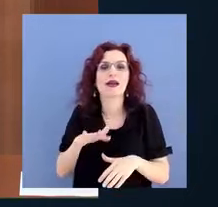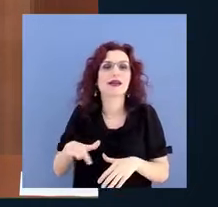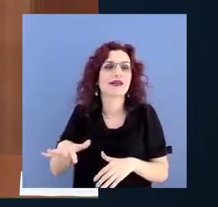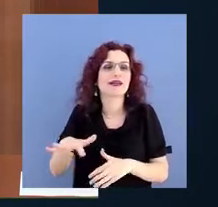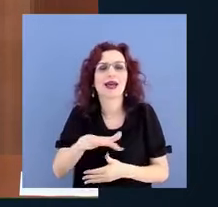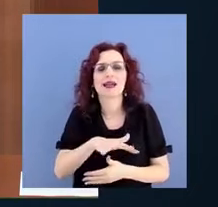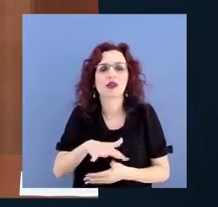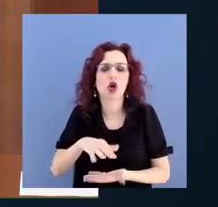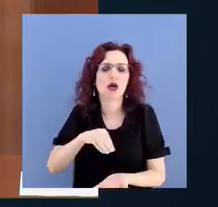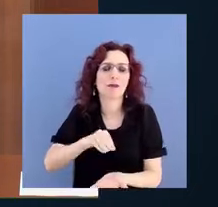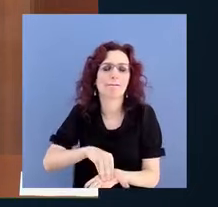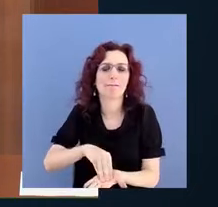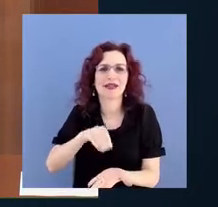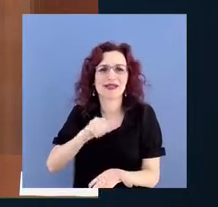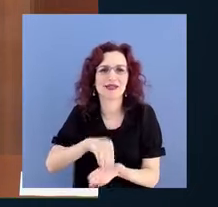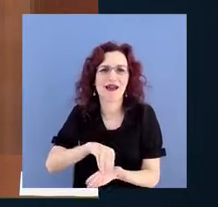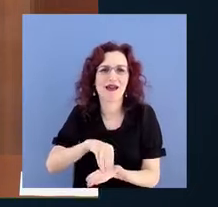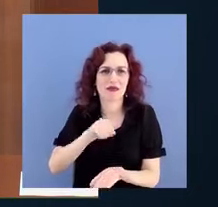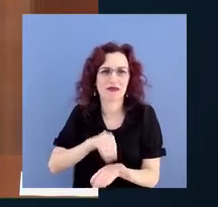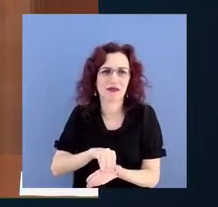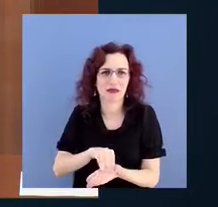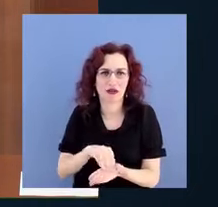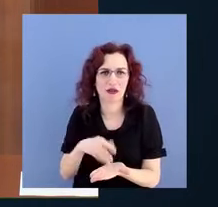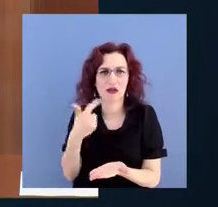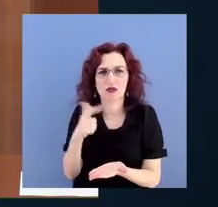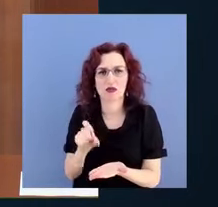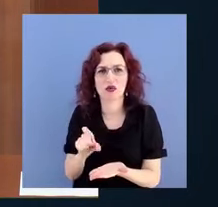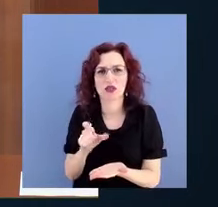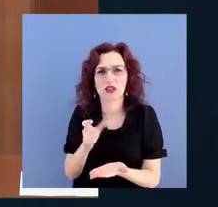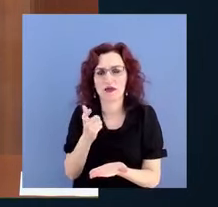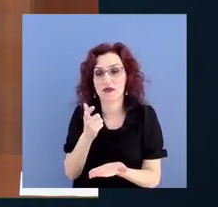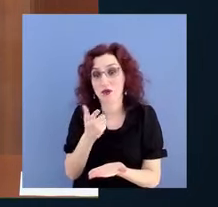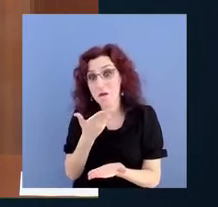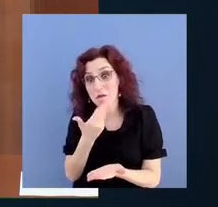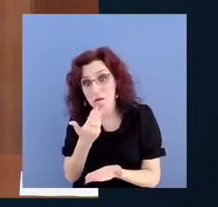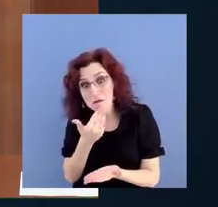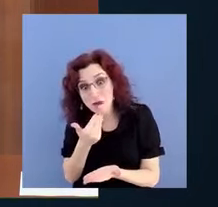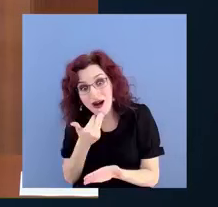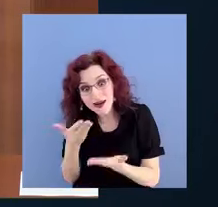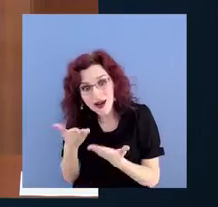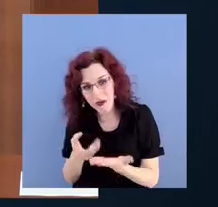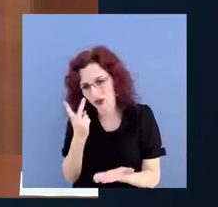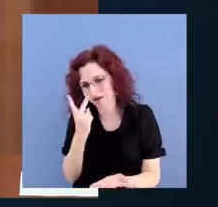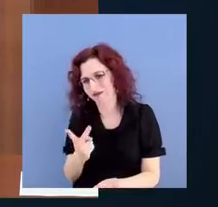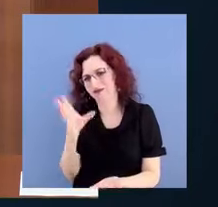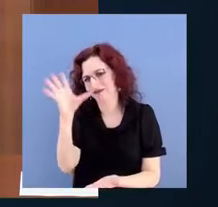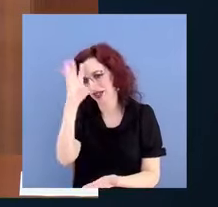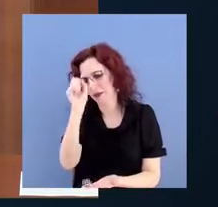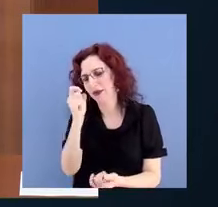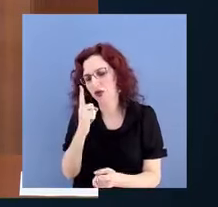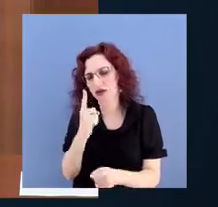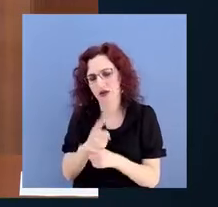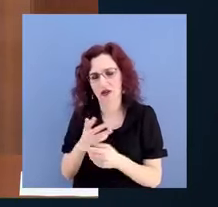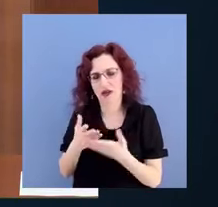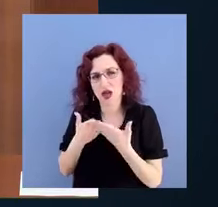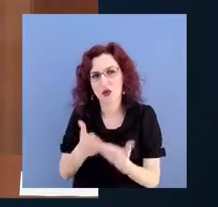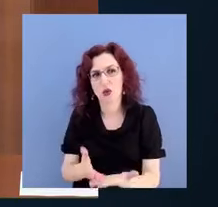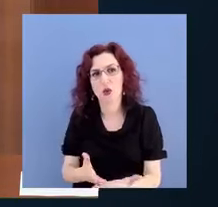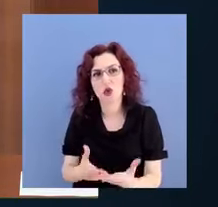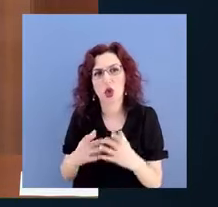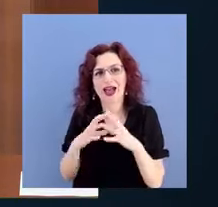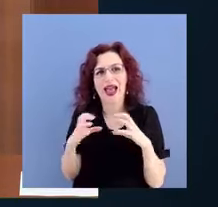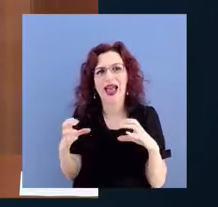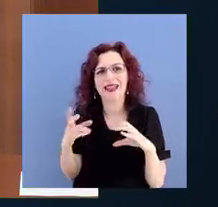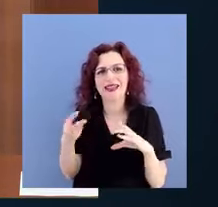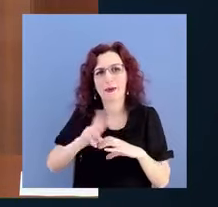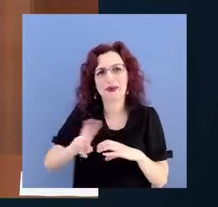un aiuto che ci siamo resi conto che mancava ai territori stessi l'ente bilaterale ovviamente sarà molto impegnato nei prossimi mesi su